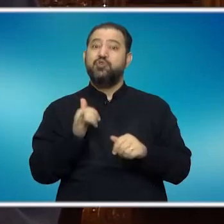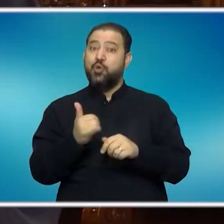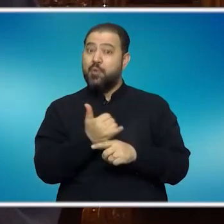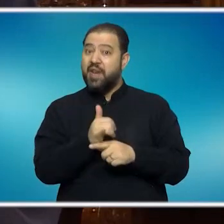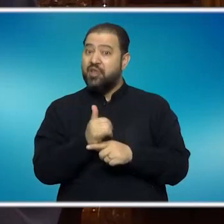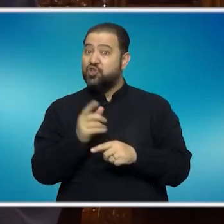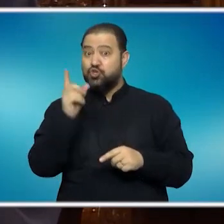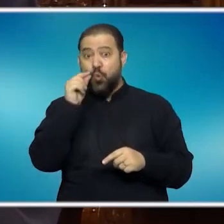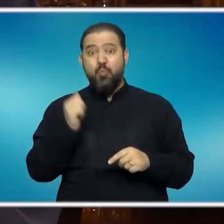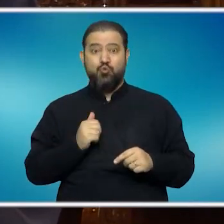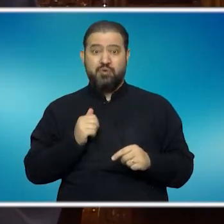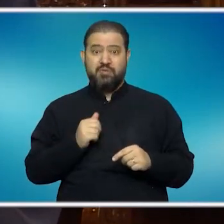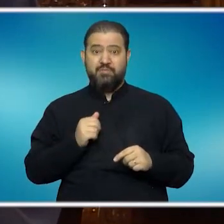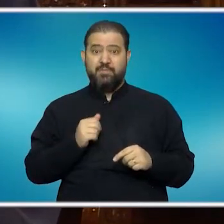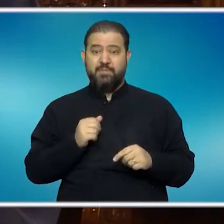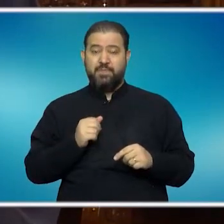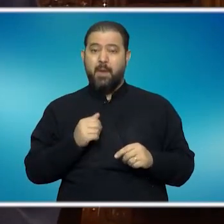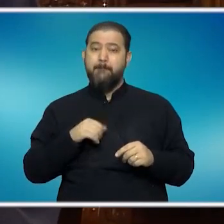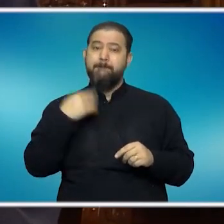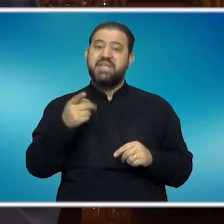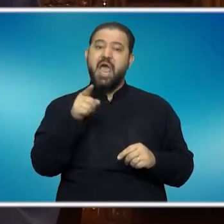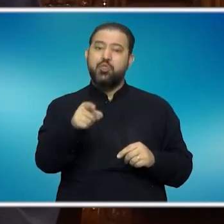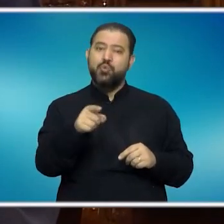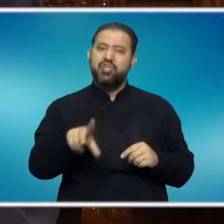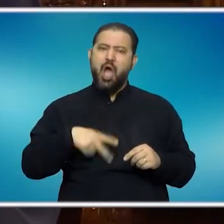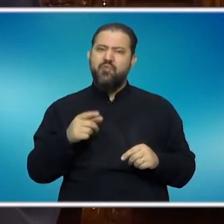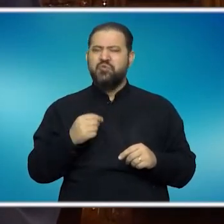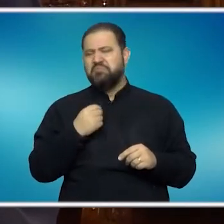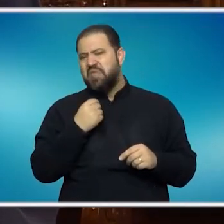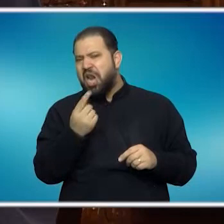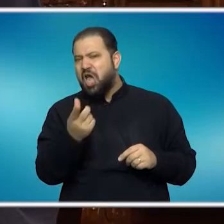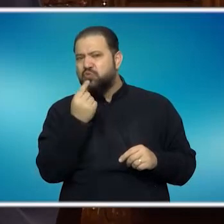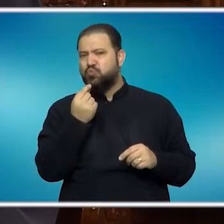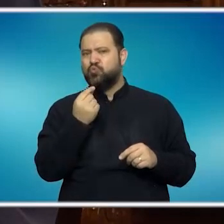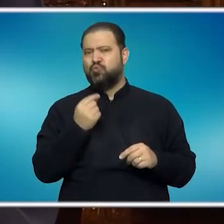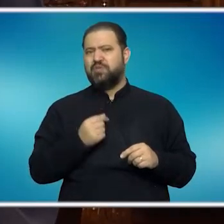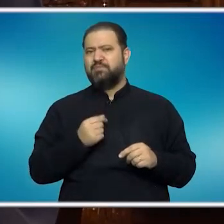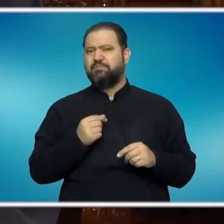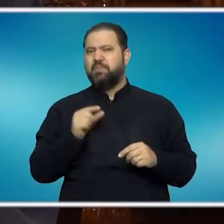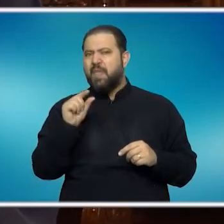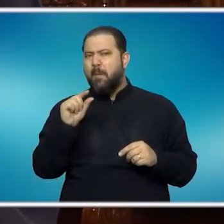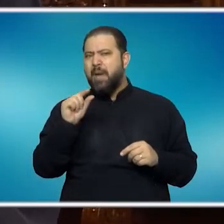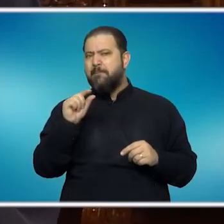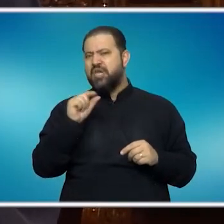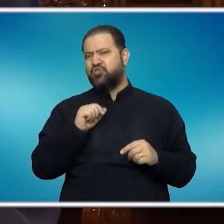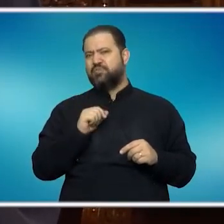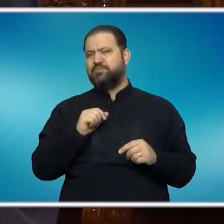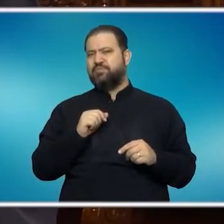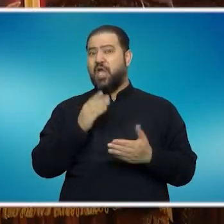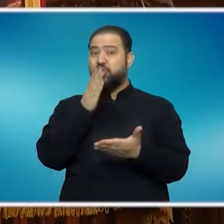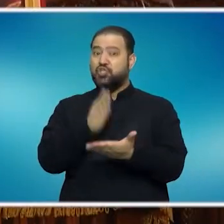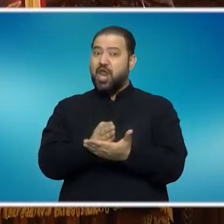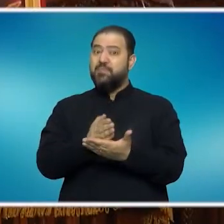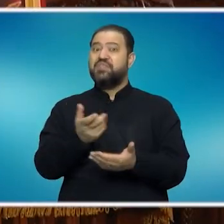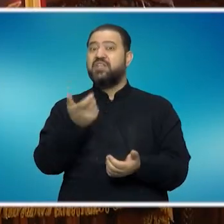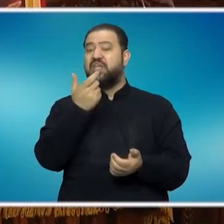ce urmărește și omul, de fapt. Până atunci au existat niște răspunsuri parțiale, am spune,